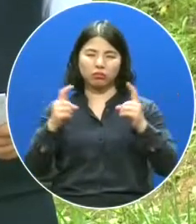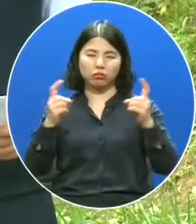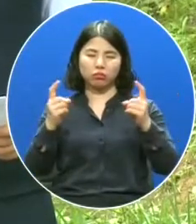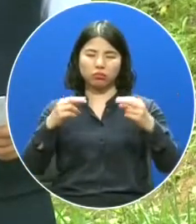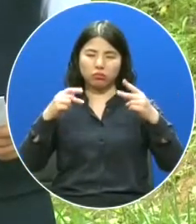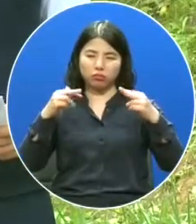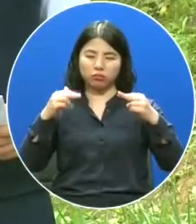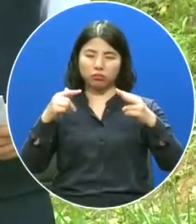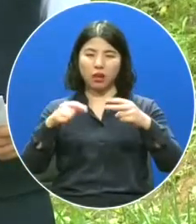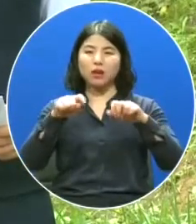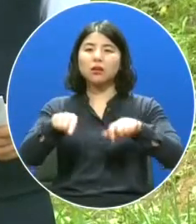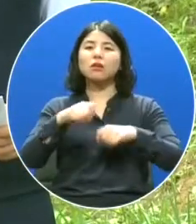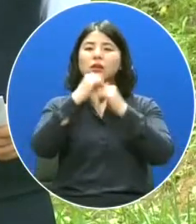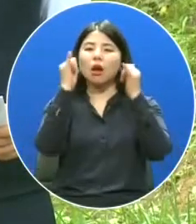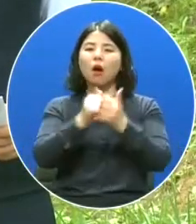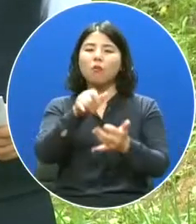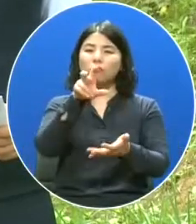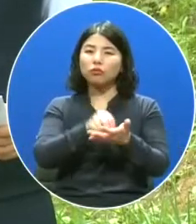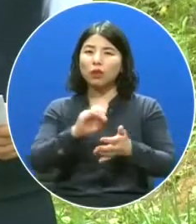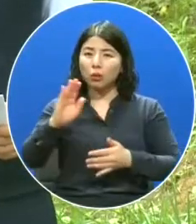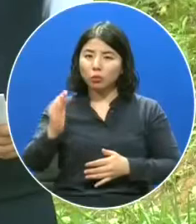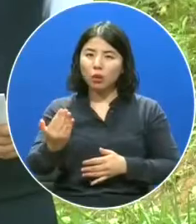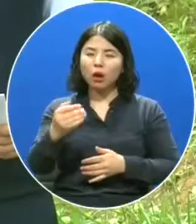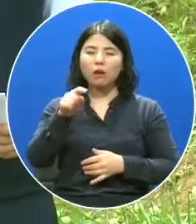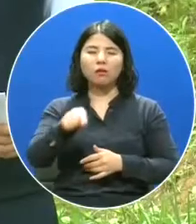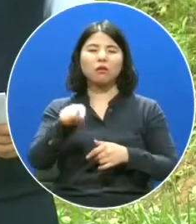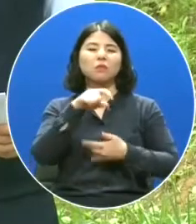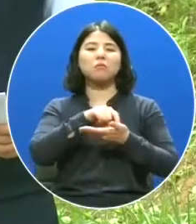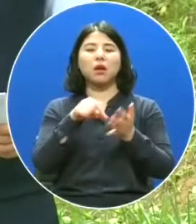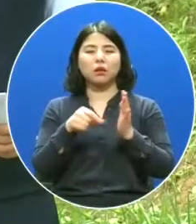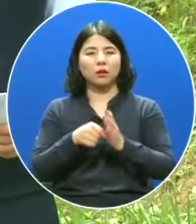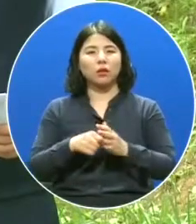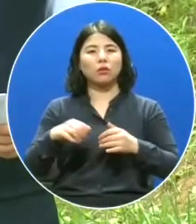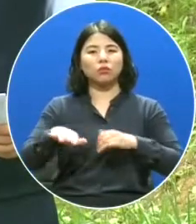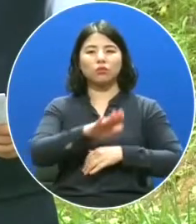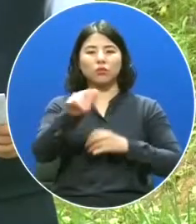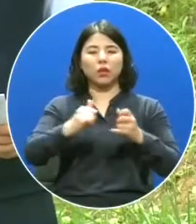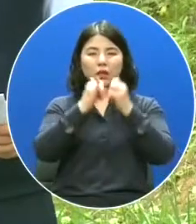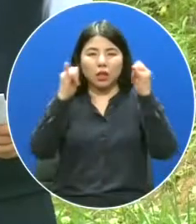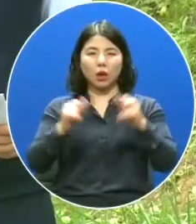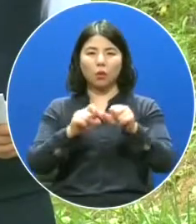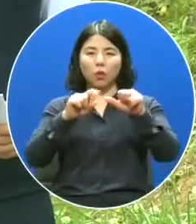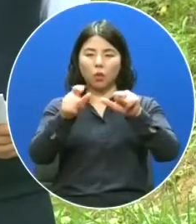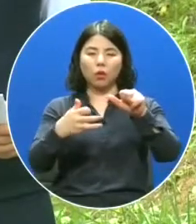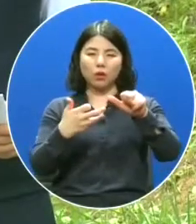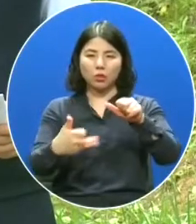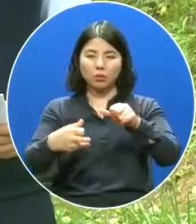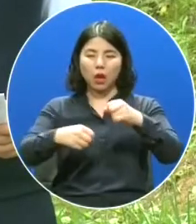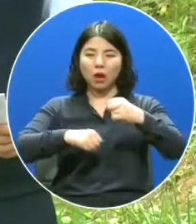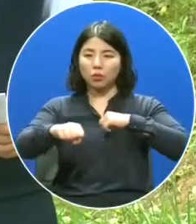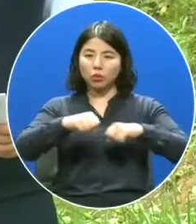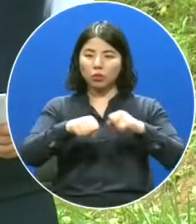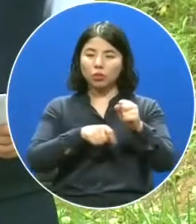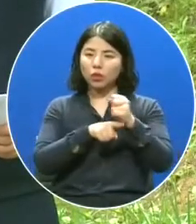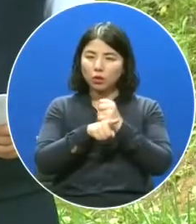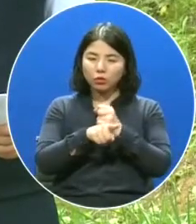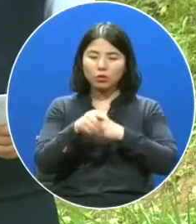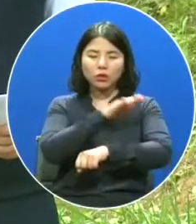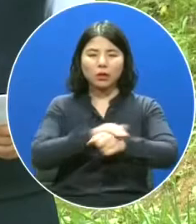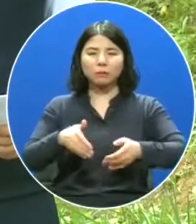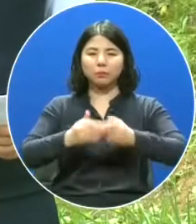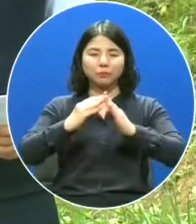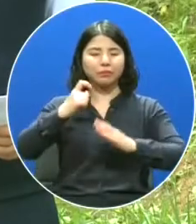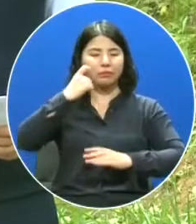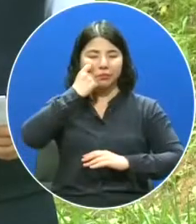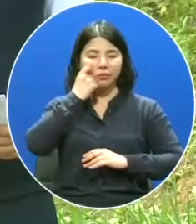담론이 사회적 문제가 된다는 것은 그만큼 우리 사회가 5.18 민주화운동의 의의를 제대로